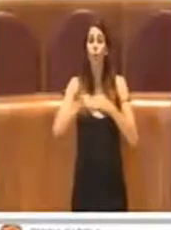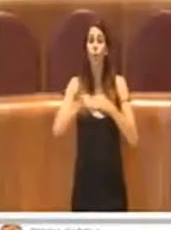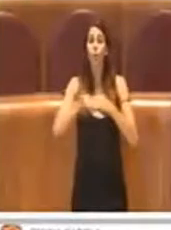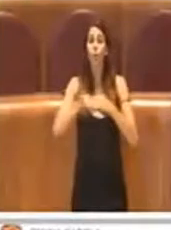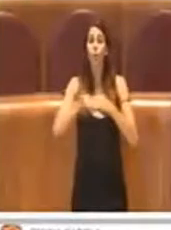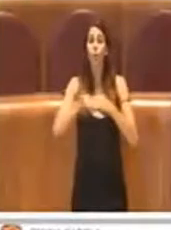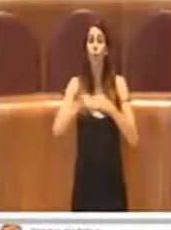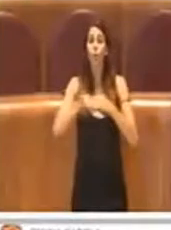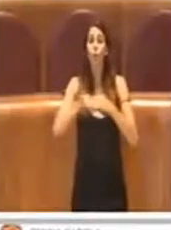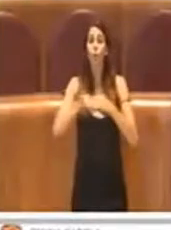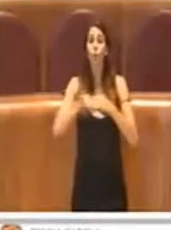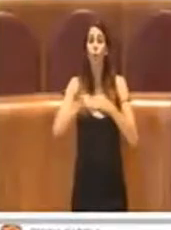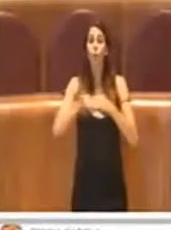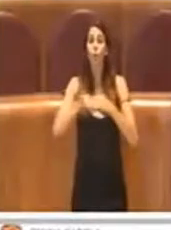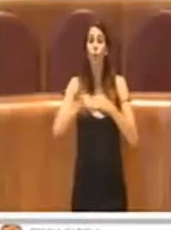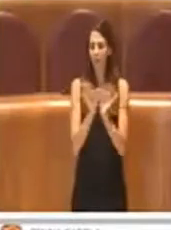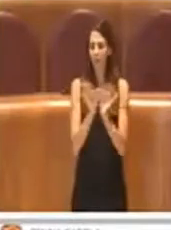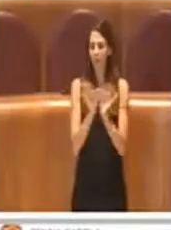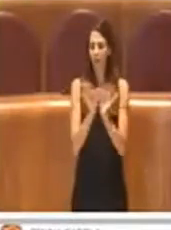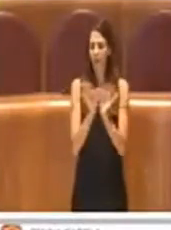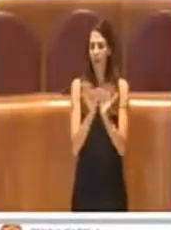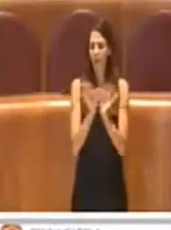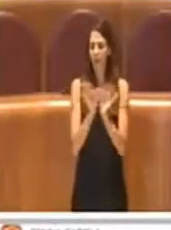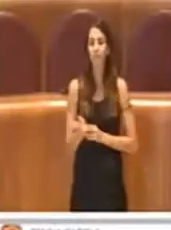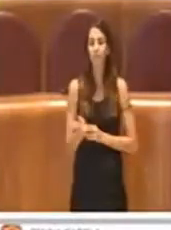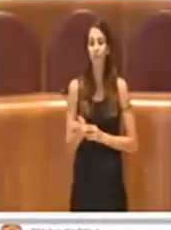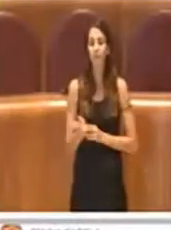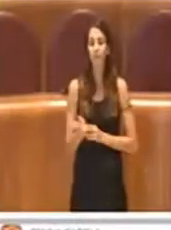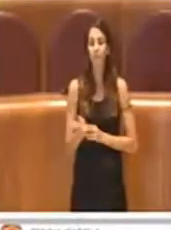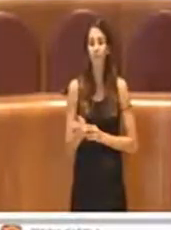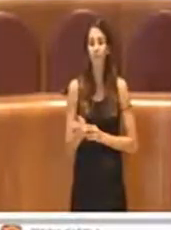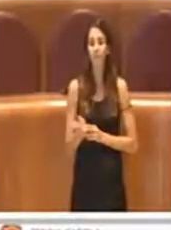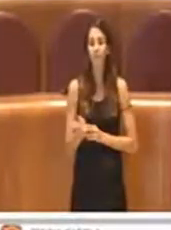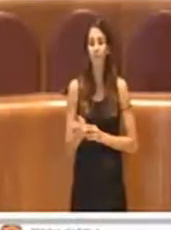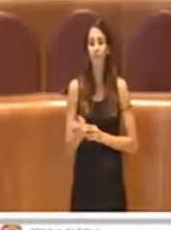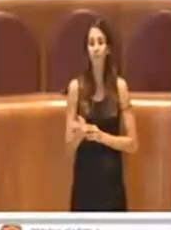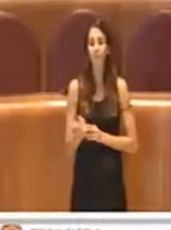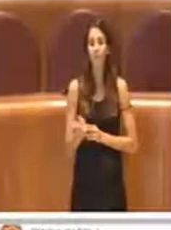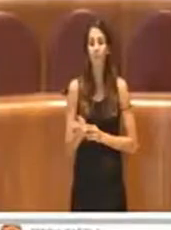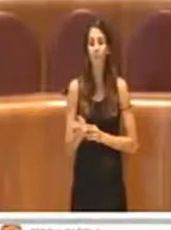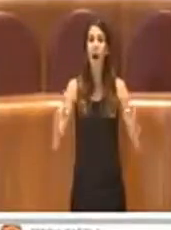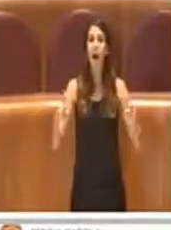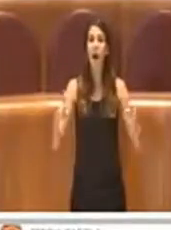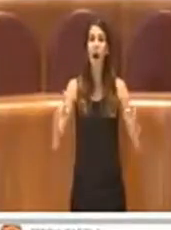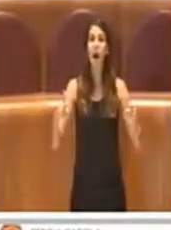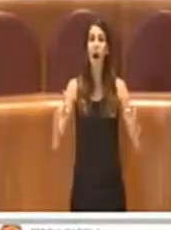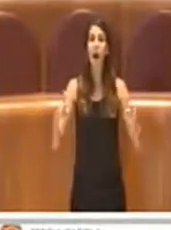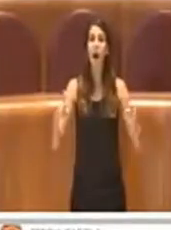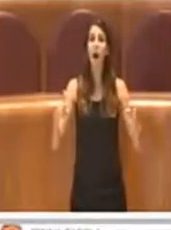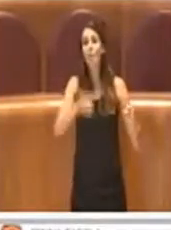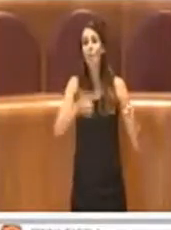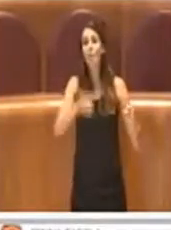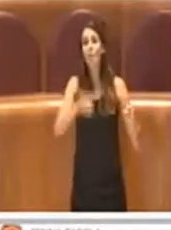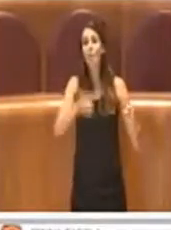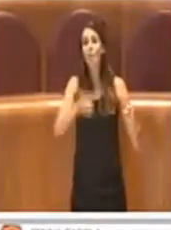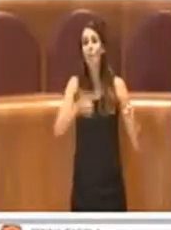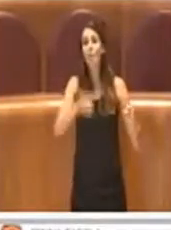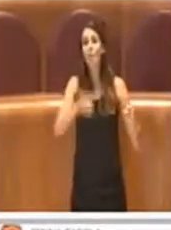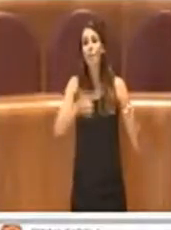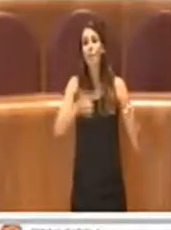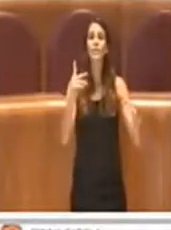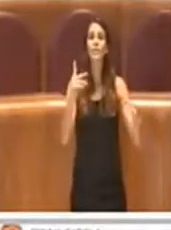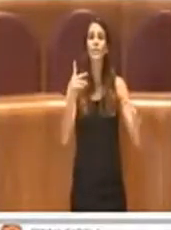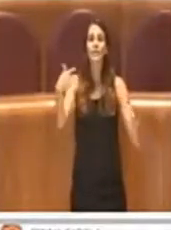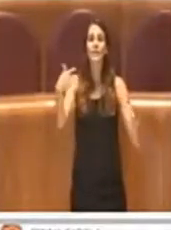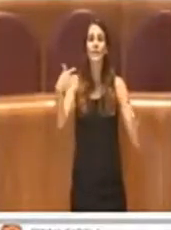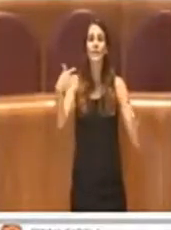questo. Quindi rispettare naturalmente le compatibilità urbanistiche dei PRG e paesaggistiche del DPTPR,